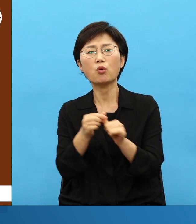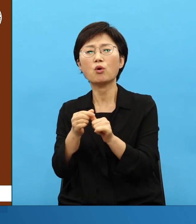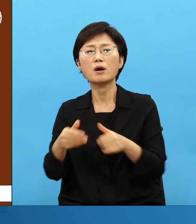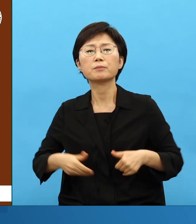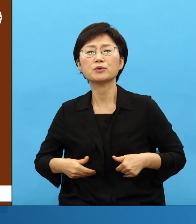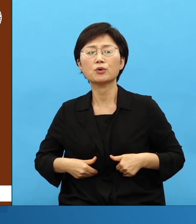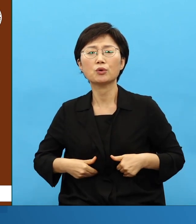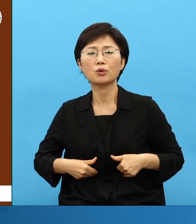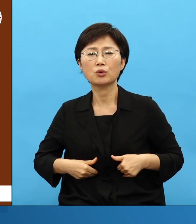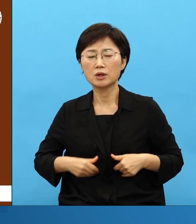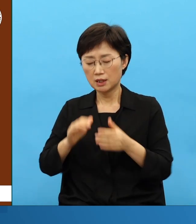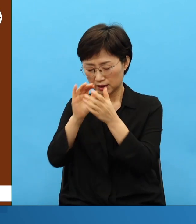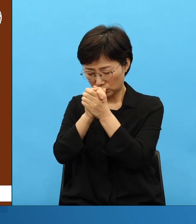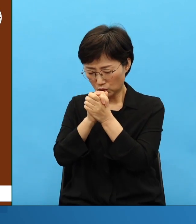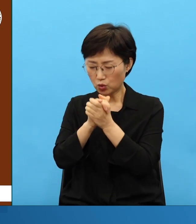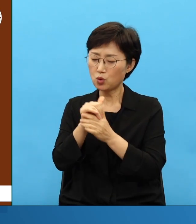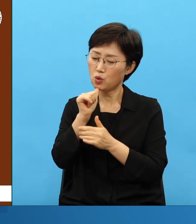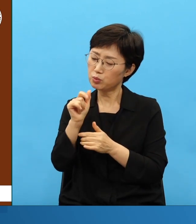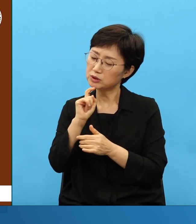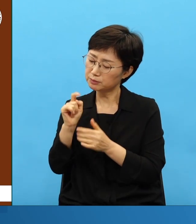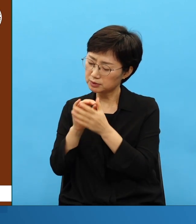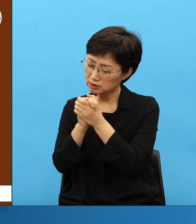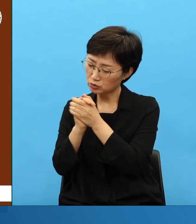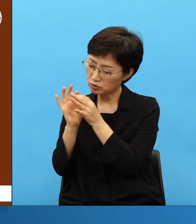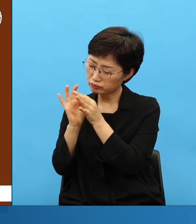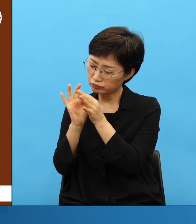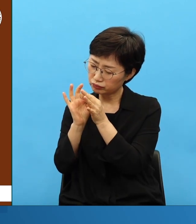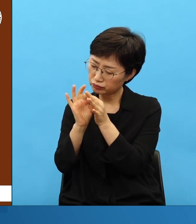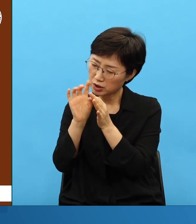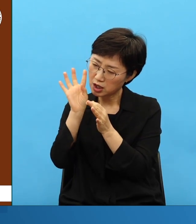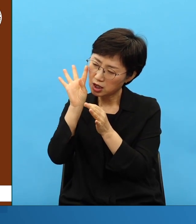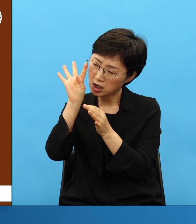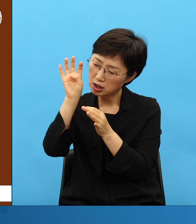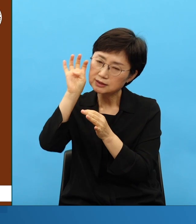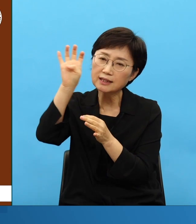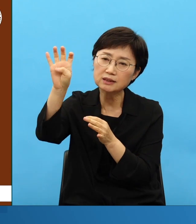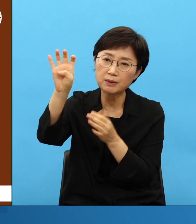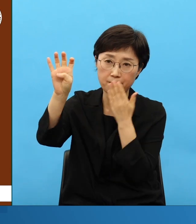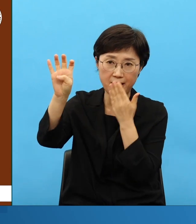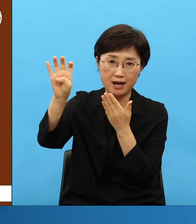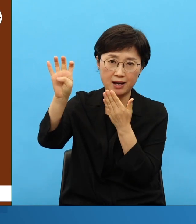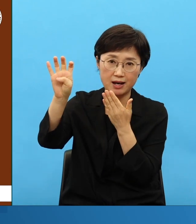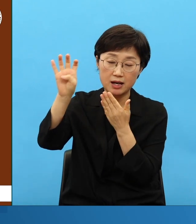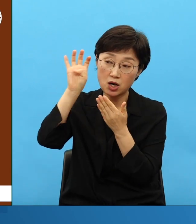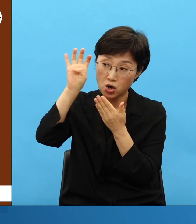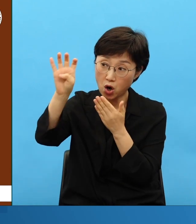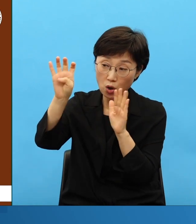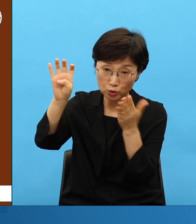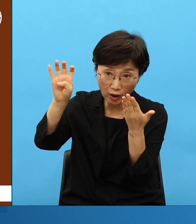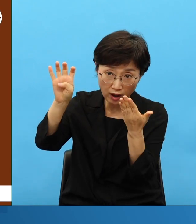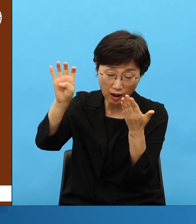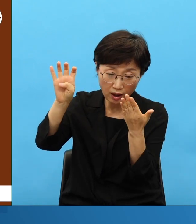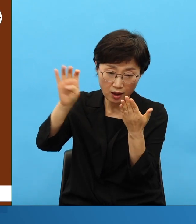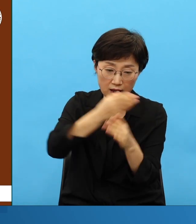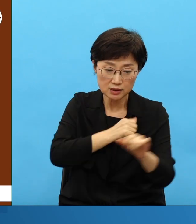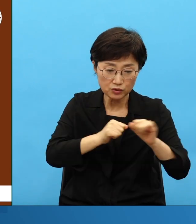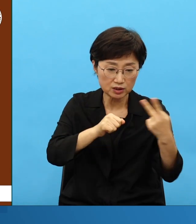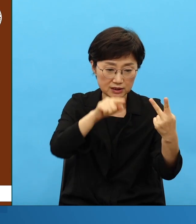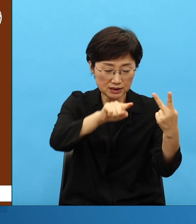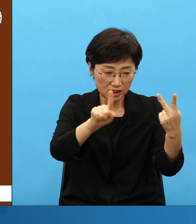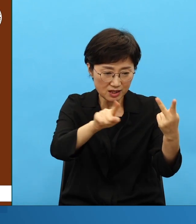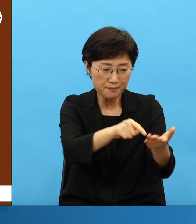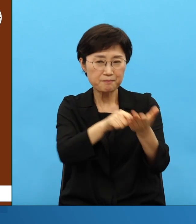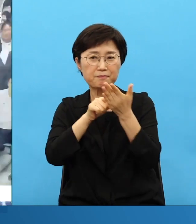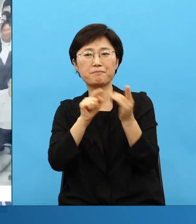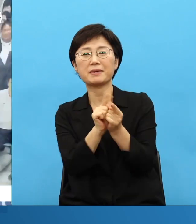10분 기도를 지속하다 보면 40일 기도를 시작하게 되고 어느 날 사도행전 2장의 역사를 확인하게 된다고